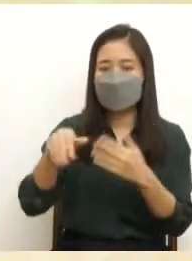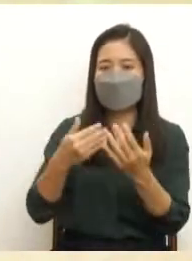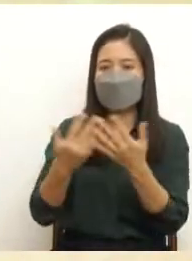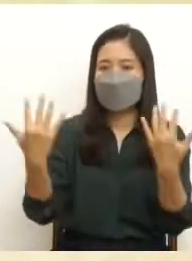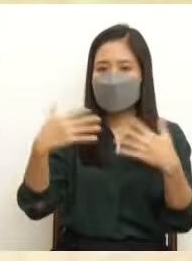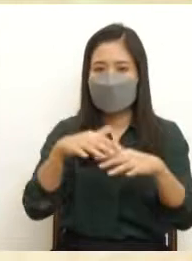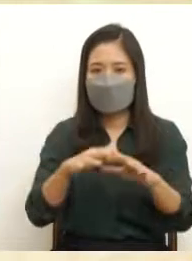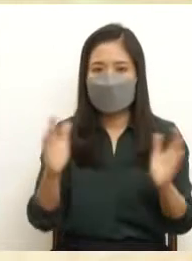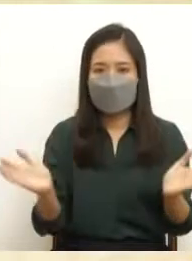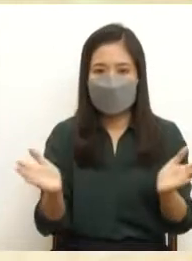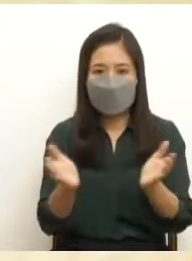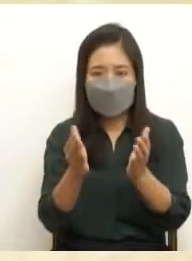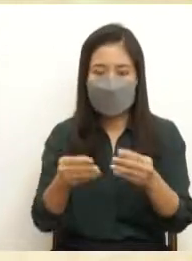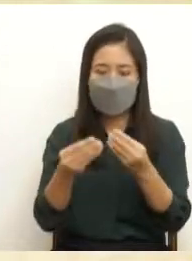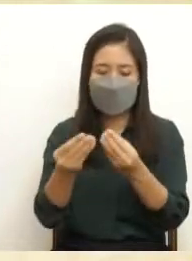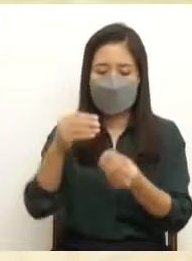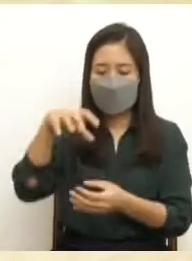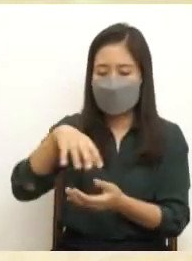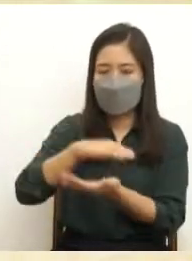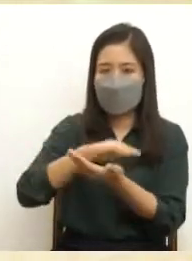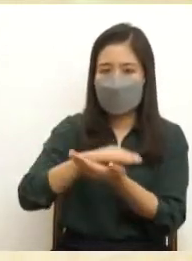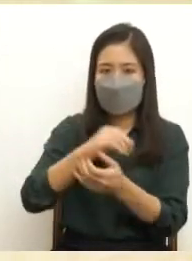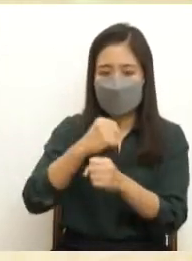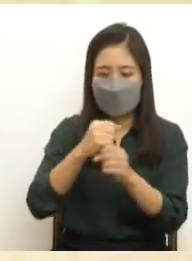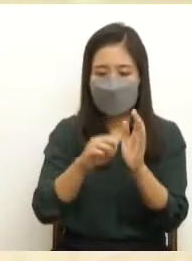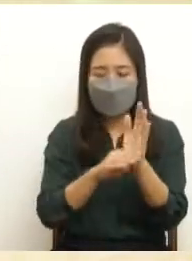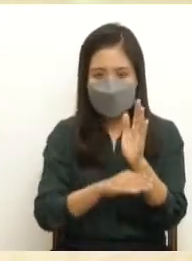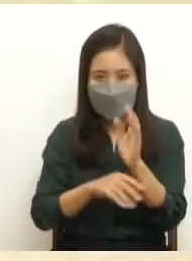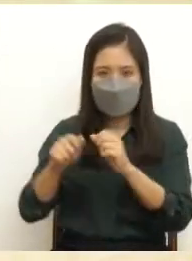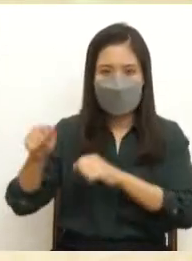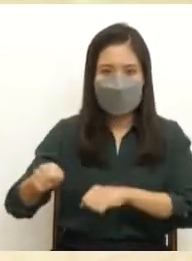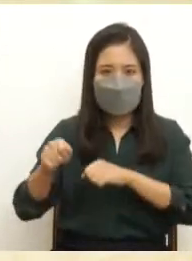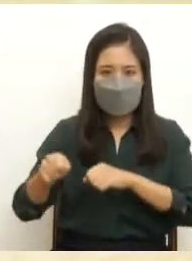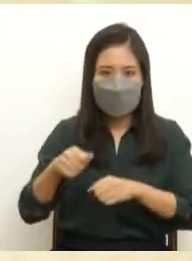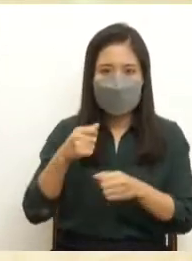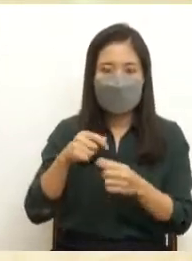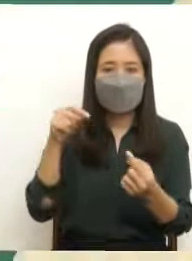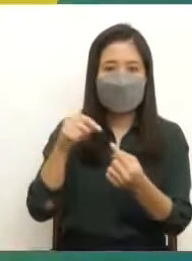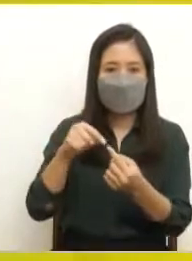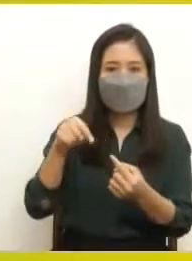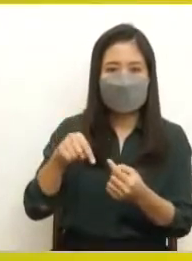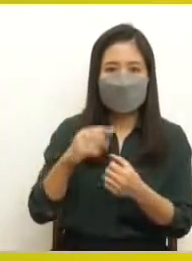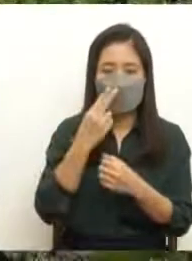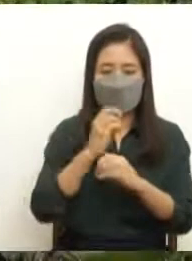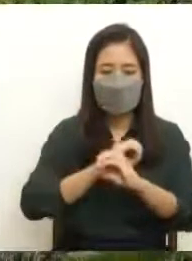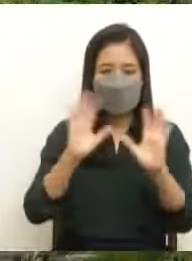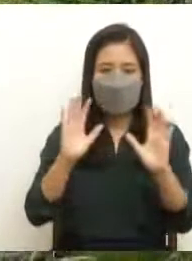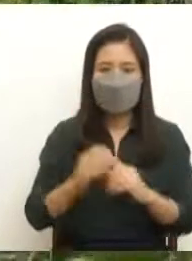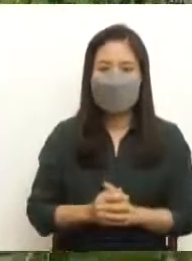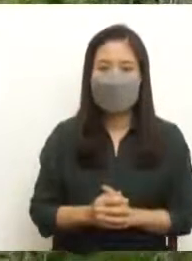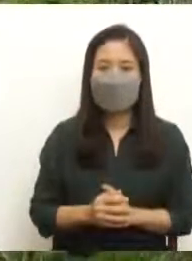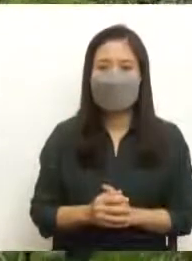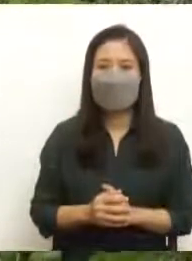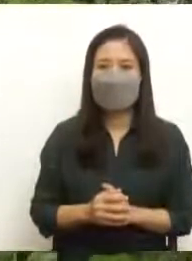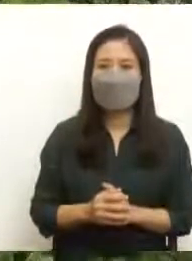นให้โรงเรียนได้ดำเนินการในเรื่องของอารยเกษตรนะจนเกิดเป็นรูปธรรมที่ชัดเจนนะขอบคุณมากครับ เพื่อสืบสาน